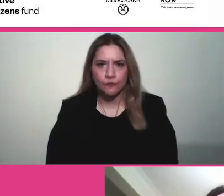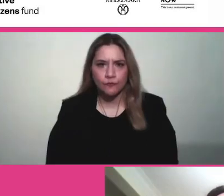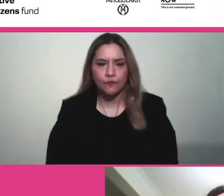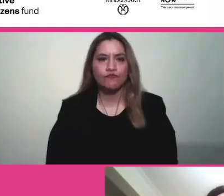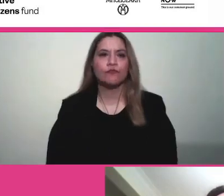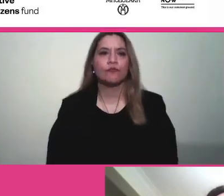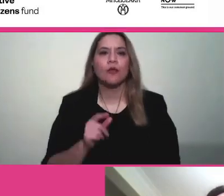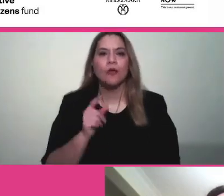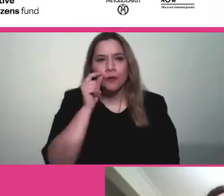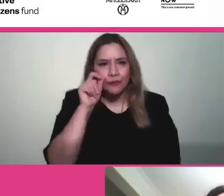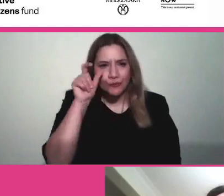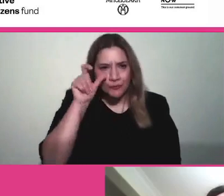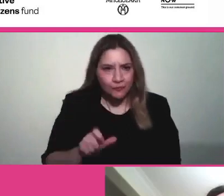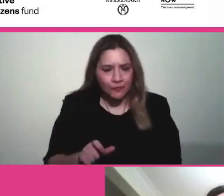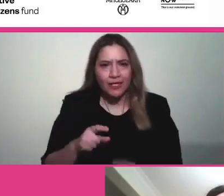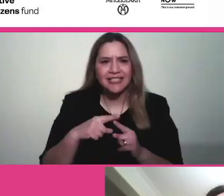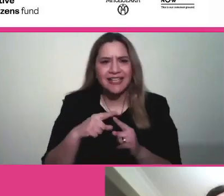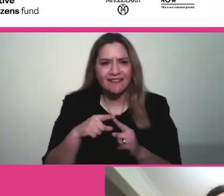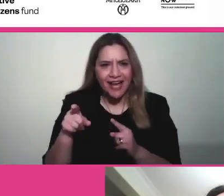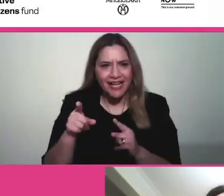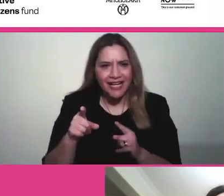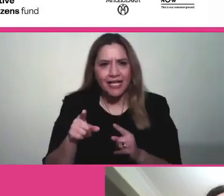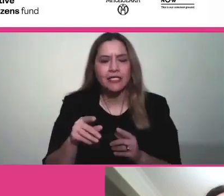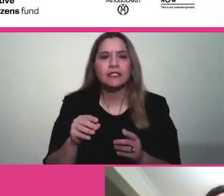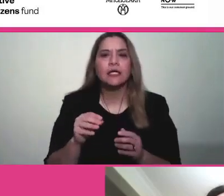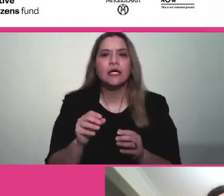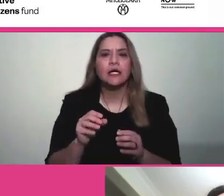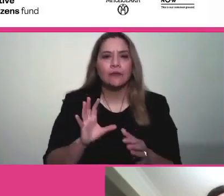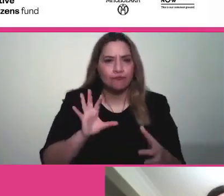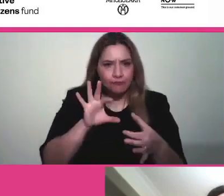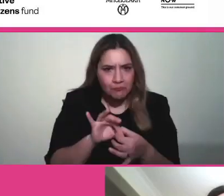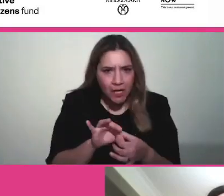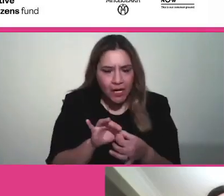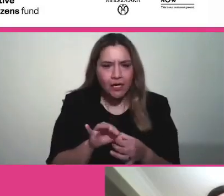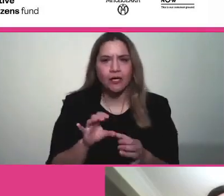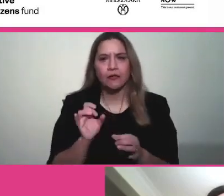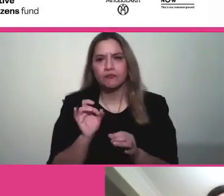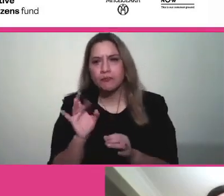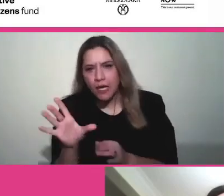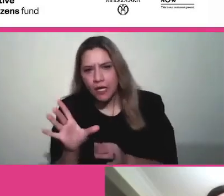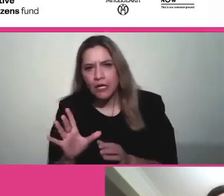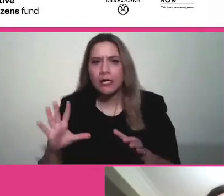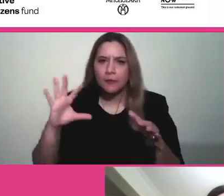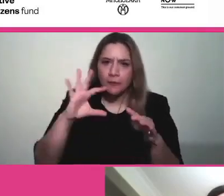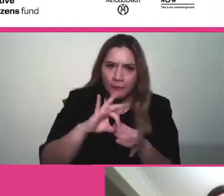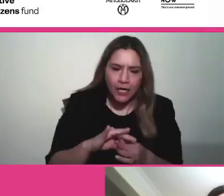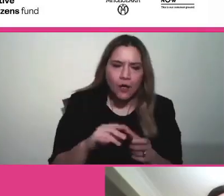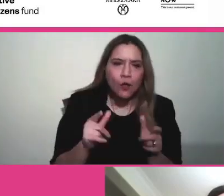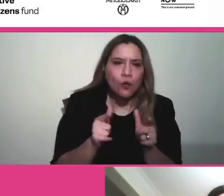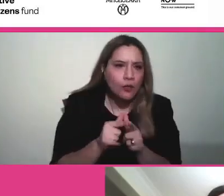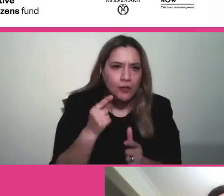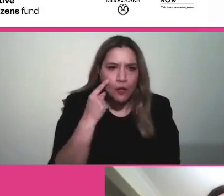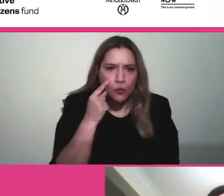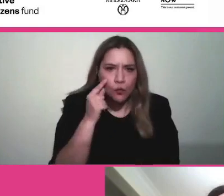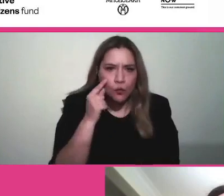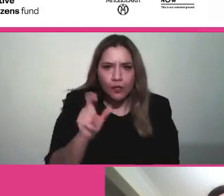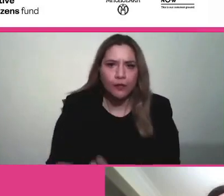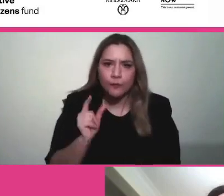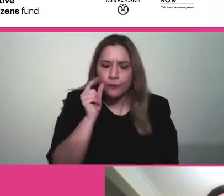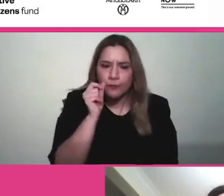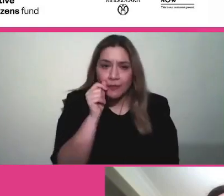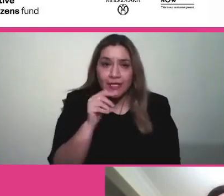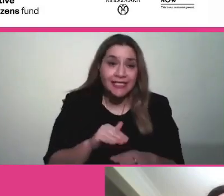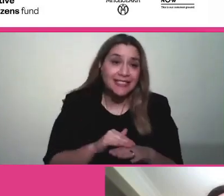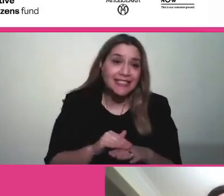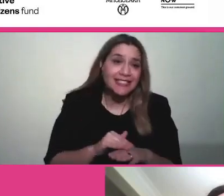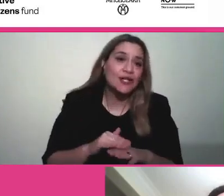Ο κ. Ζαβάς τον είχαμε κάνει στην αρχή και τον πέταξε, ξαναμπήκε, γι' αυτό έπρεπε να το ξανακάνουμε. Για να δοκιμάσουμε τώρα. Okay. Συγγνώμη, γι' αυτό